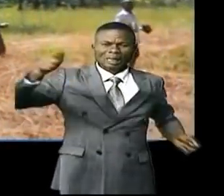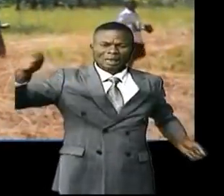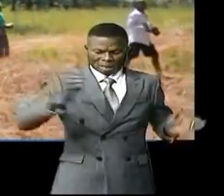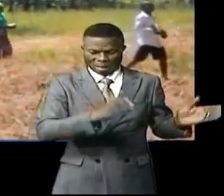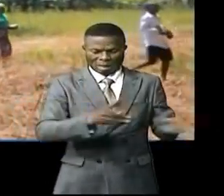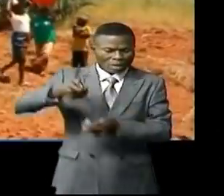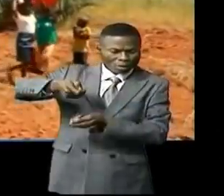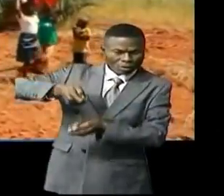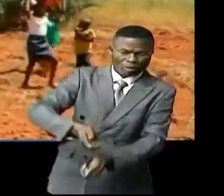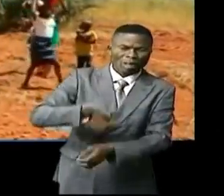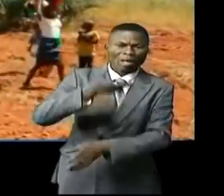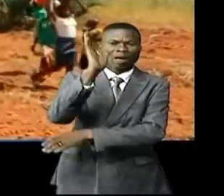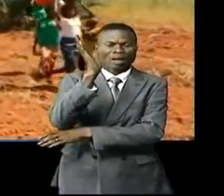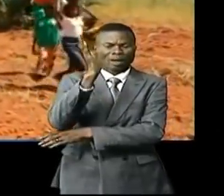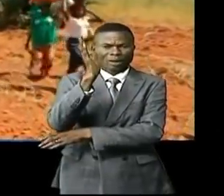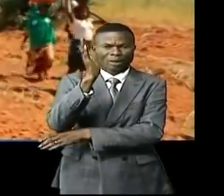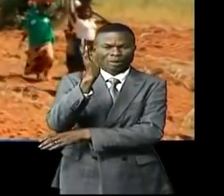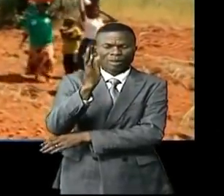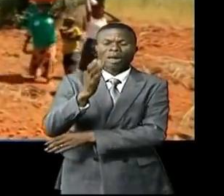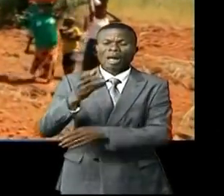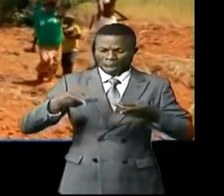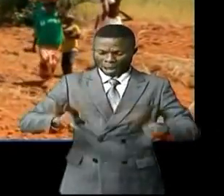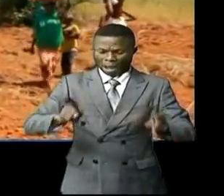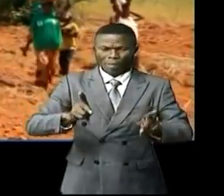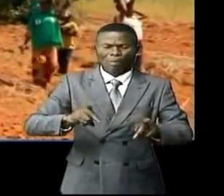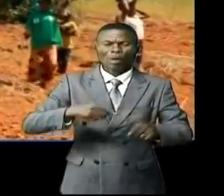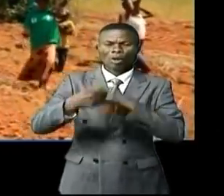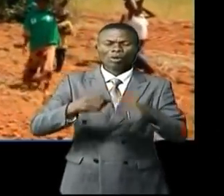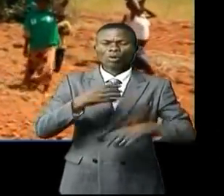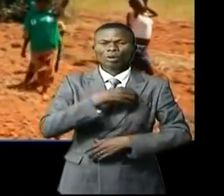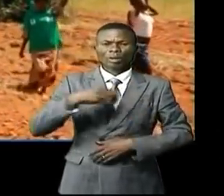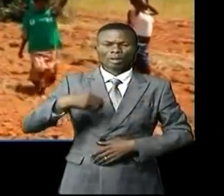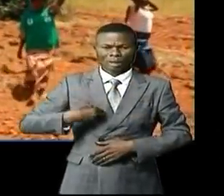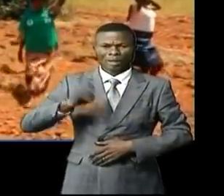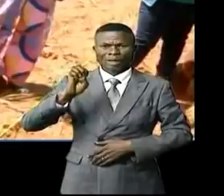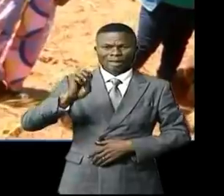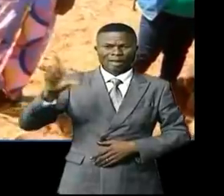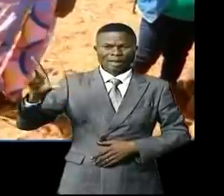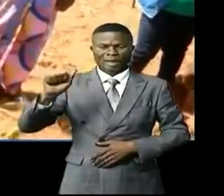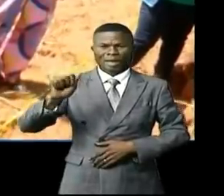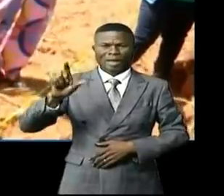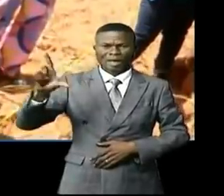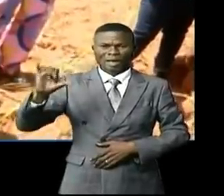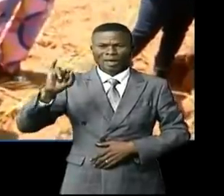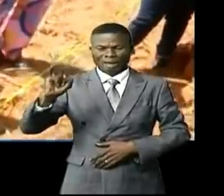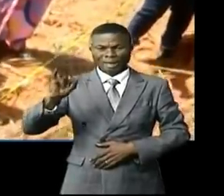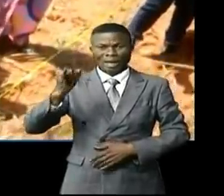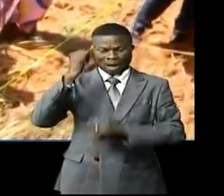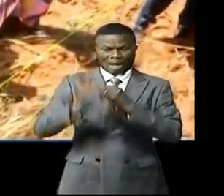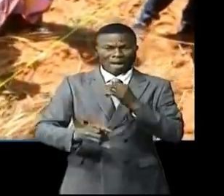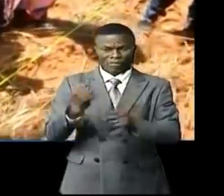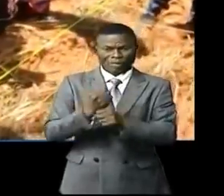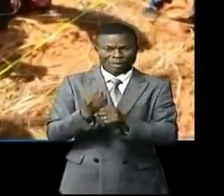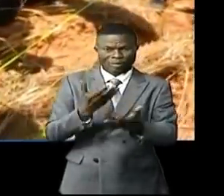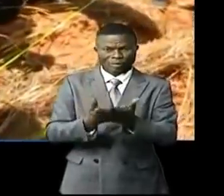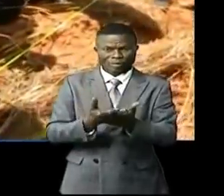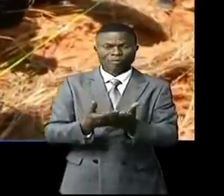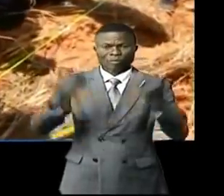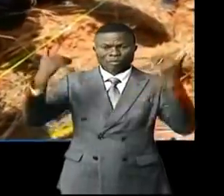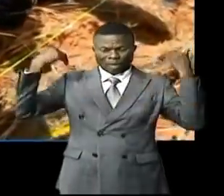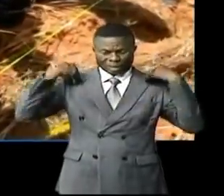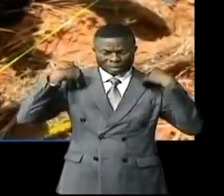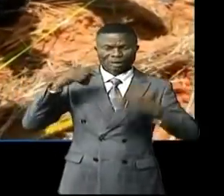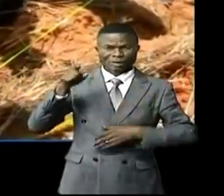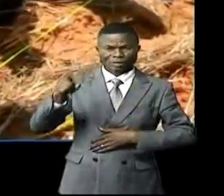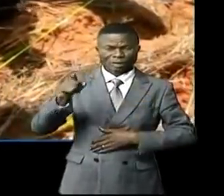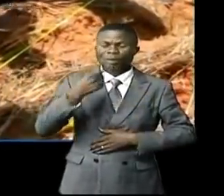planter les arbres et le go a été donné par Mme Elali du REFAD. Au terme de ce travail, le chef Ambroise Mbenga